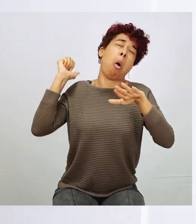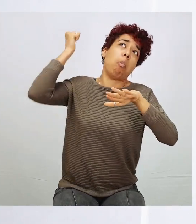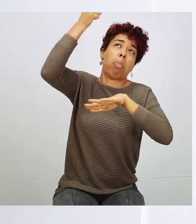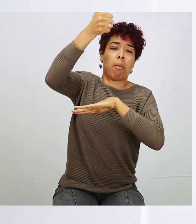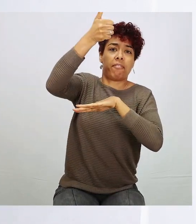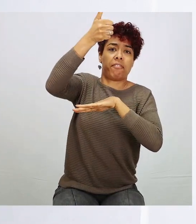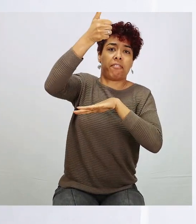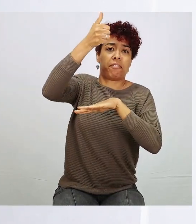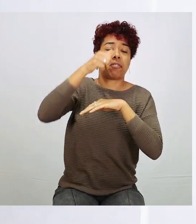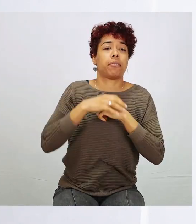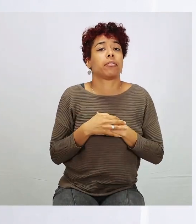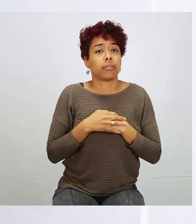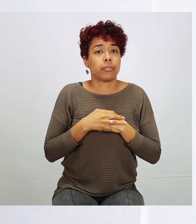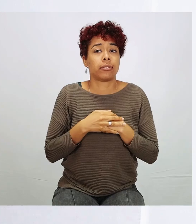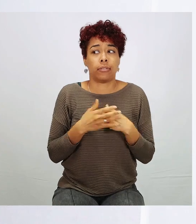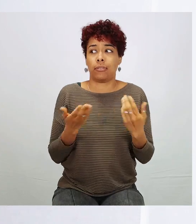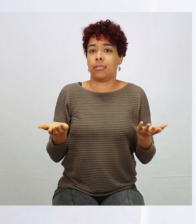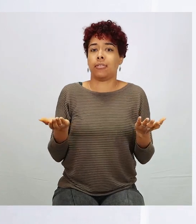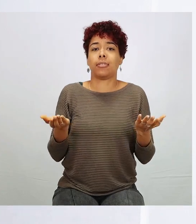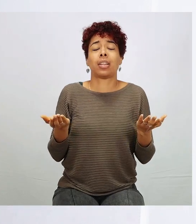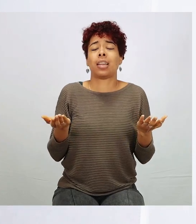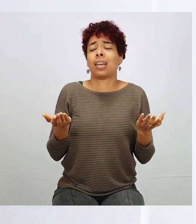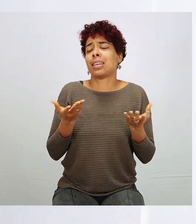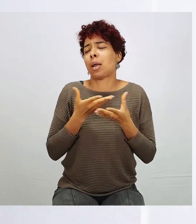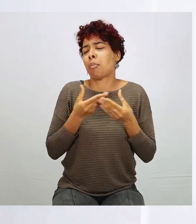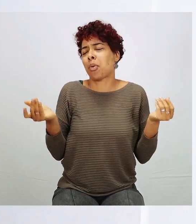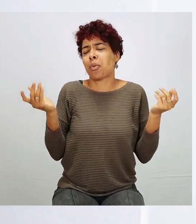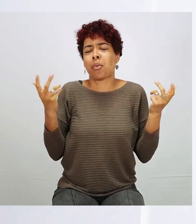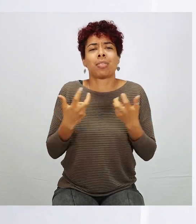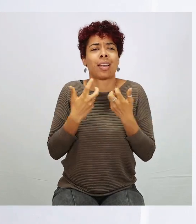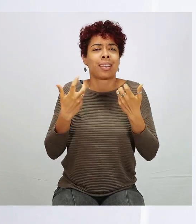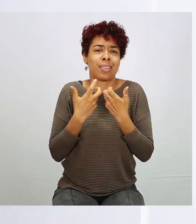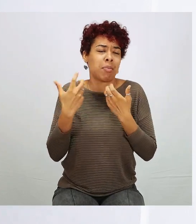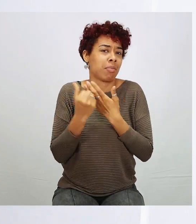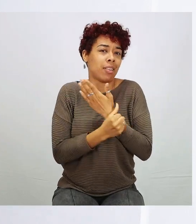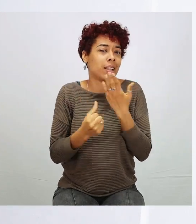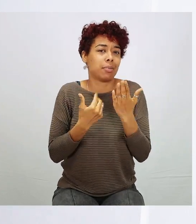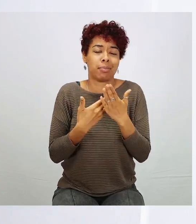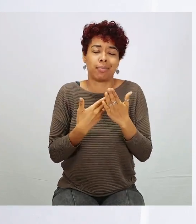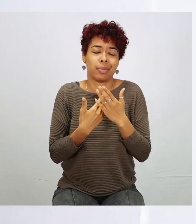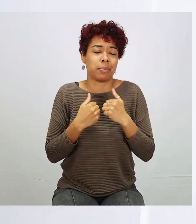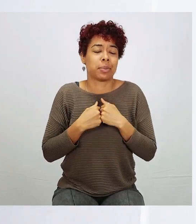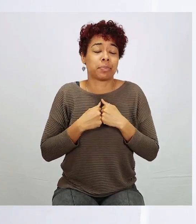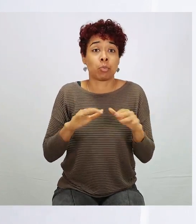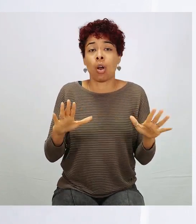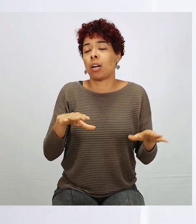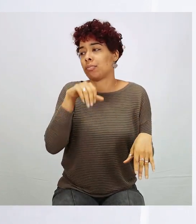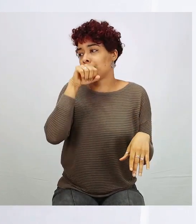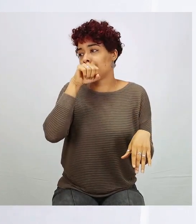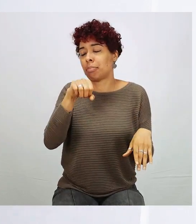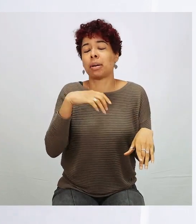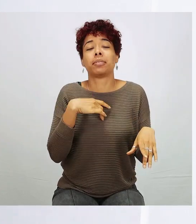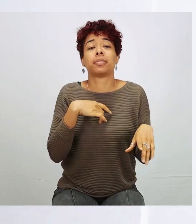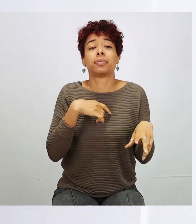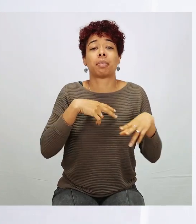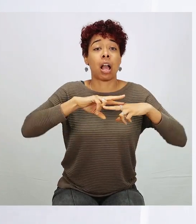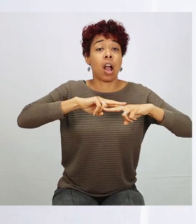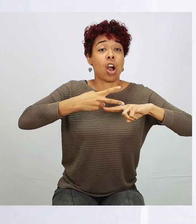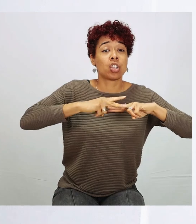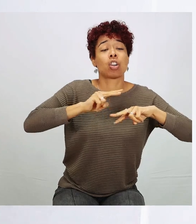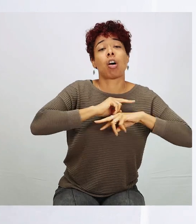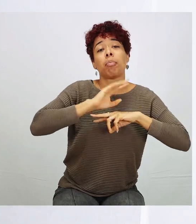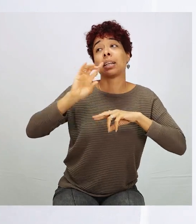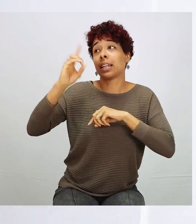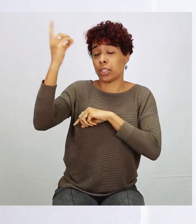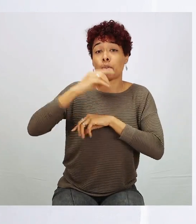ta merveille à toi. Et on a plein d'exemples dans les Écritures. J'aime cet échange entre Job et Dieu vers